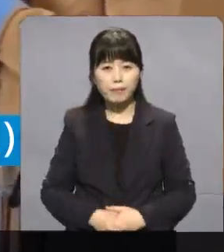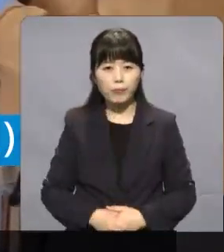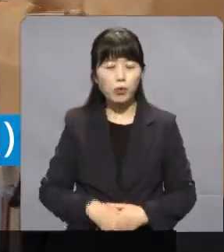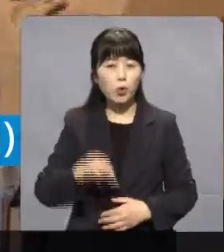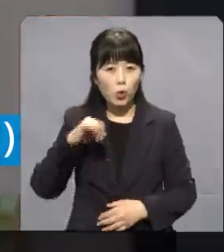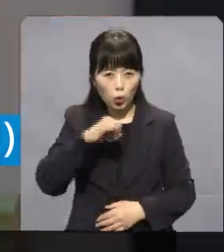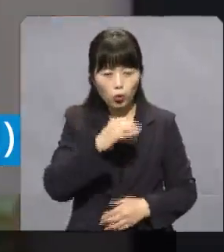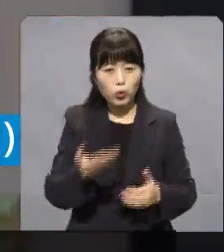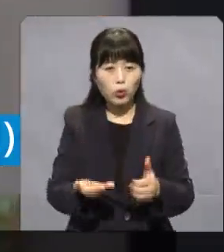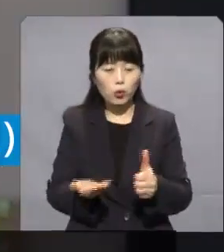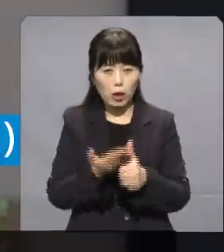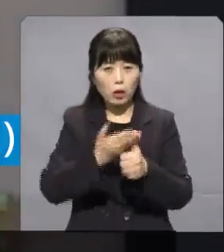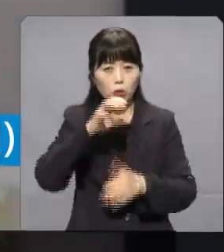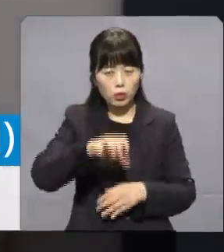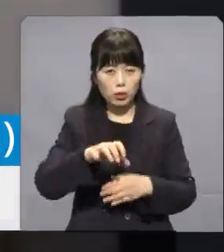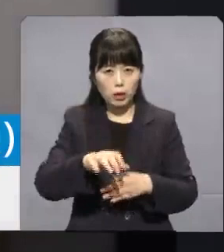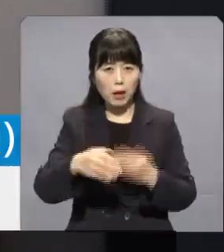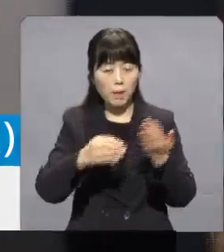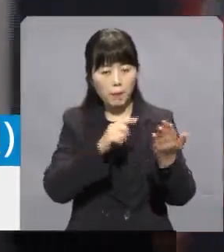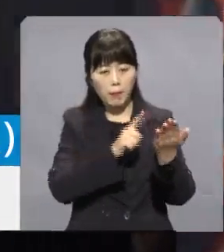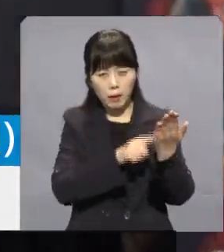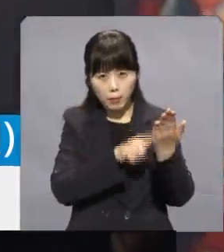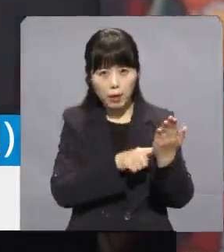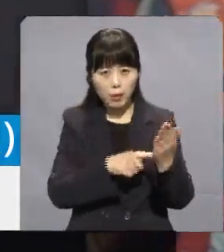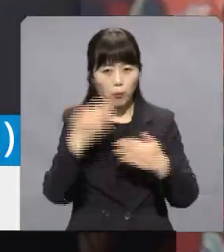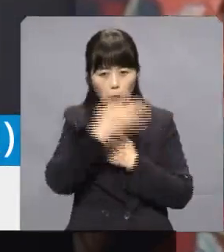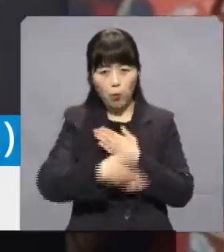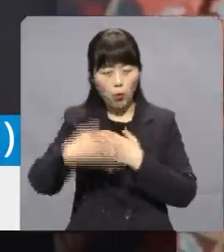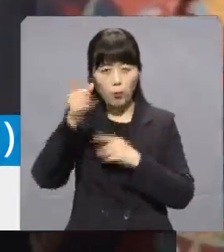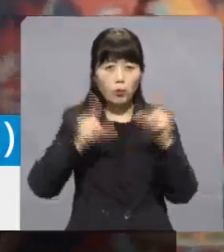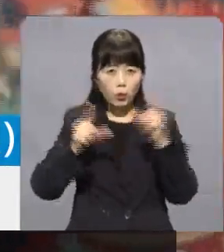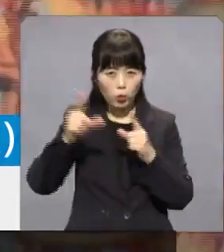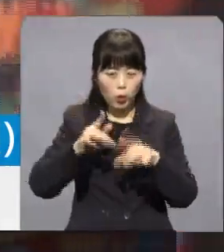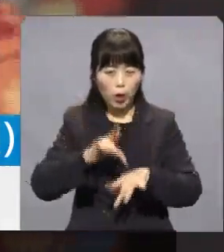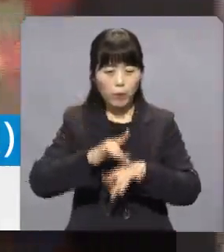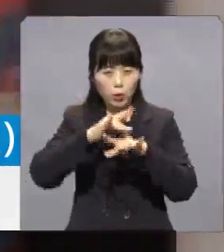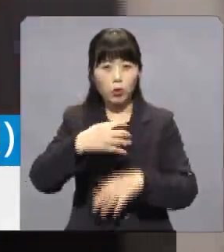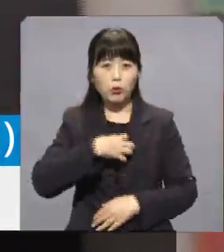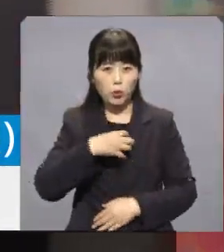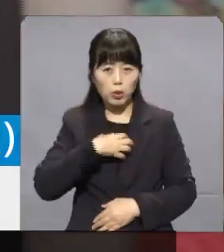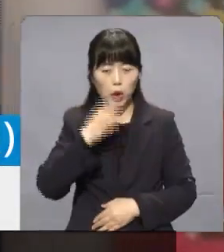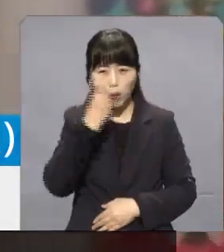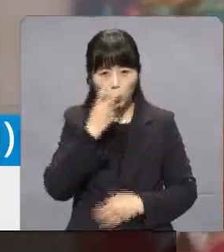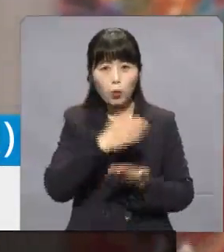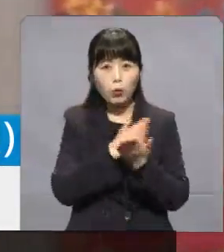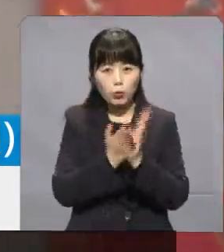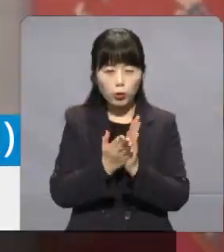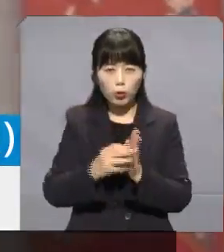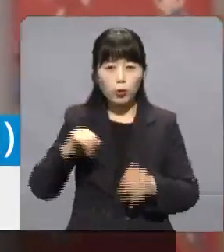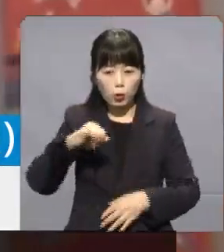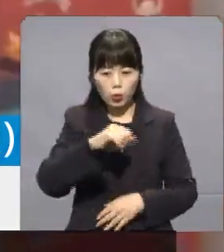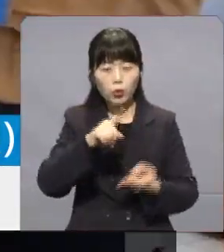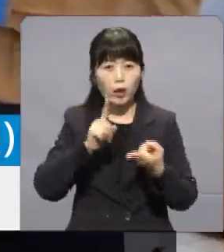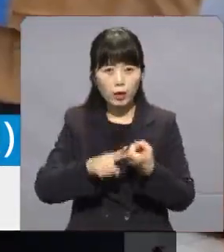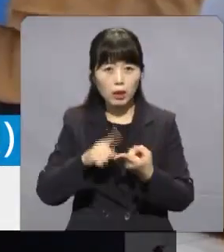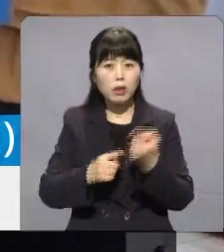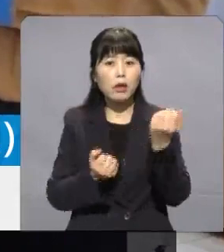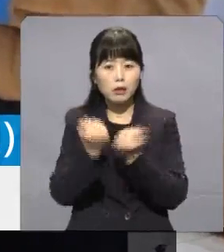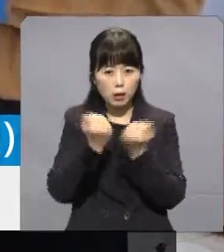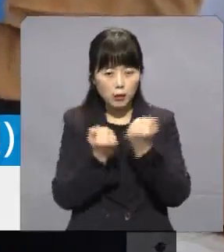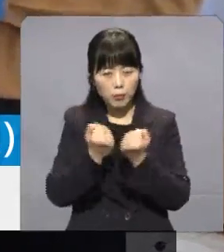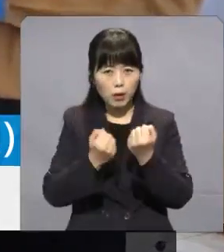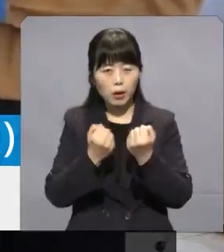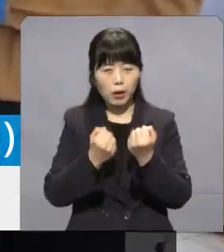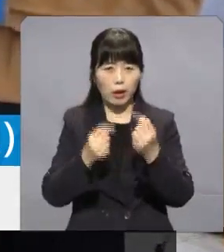곤충 사육실 입구 벽면에는 곤충의 몸 구조와 멸종 위기의 보호종 및 곤충에 관련한 설명과